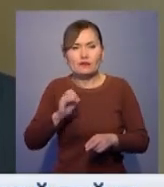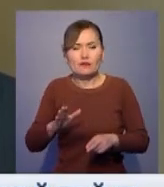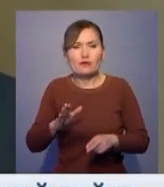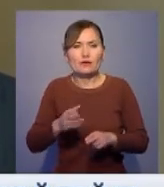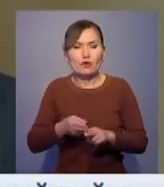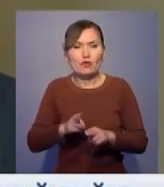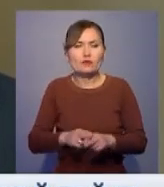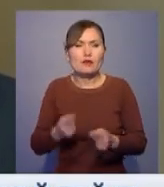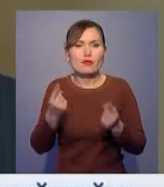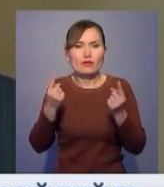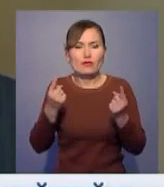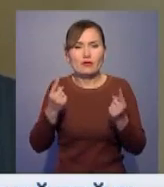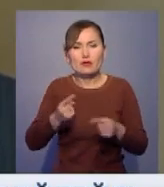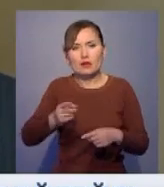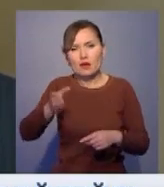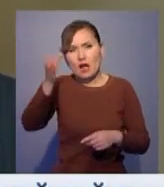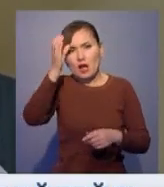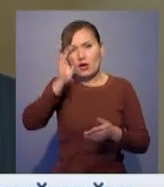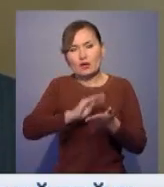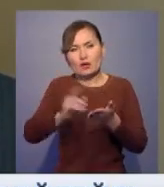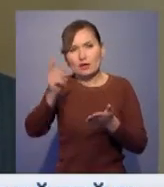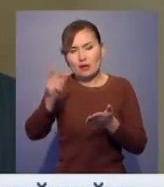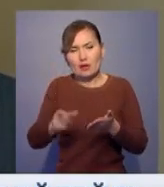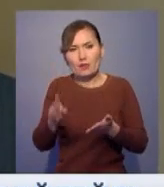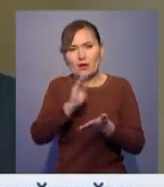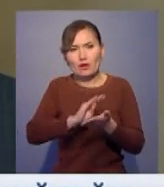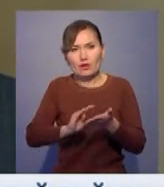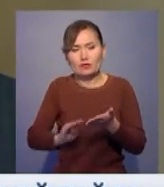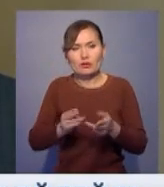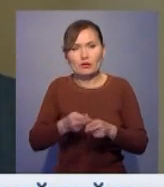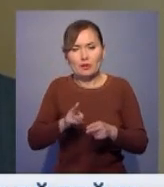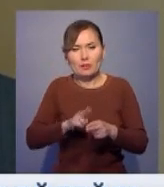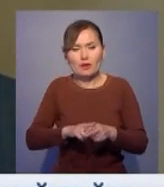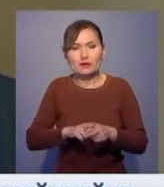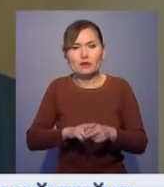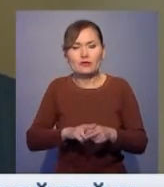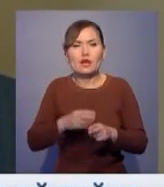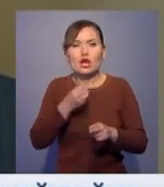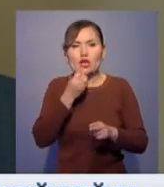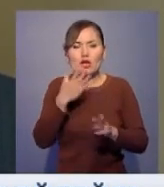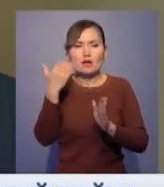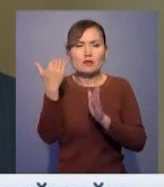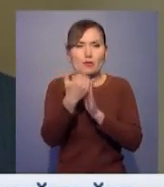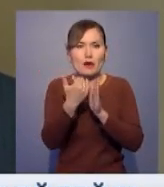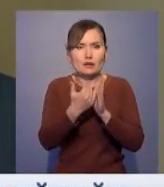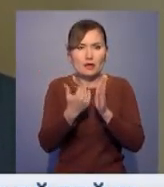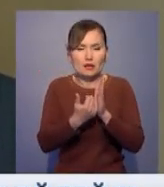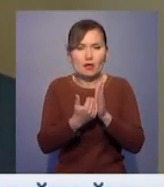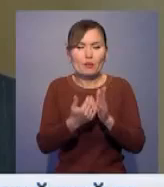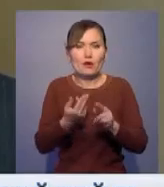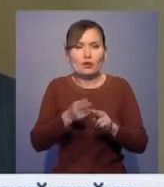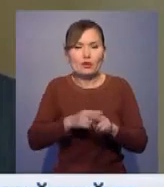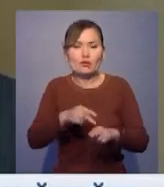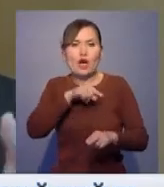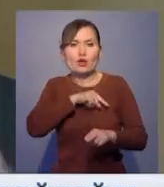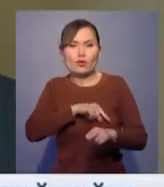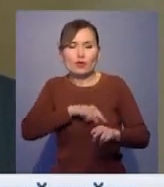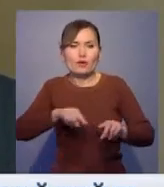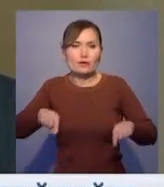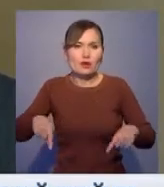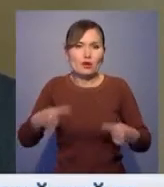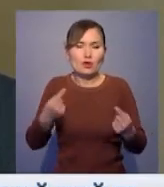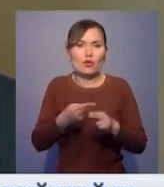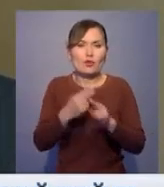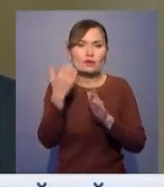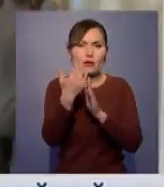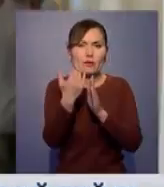Бельгер. Міне, қанша кітаптарды. Бұл дәл керемет президенттің программасы, бағдарламасы, рухани жаңғыру деген. Біз сол